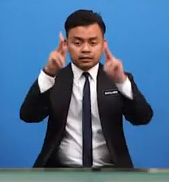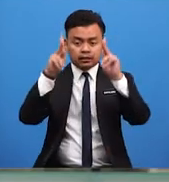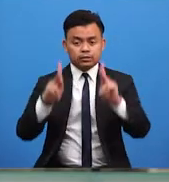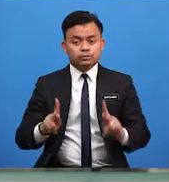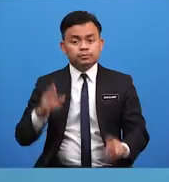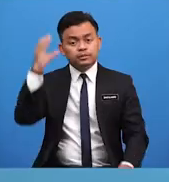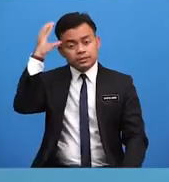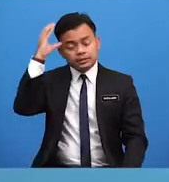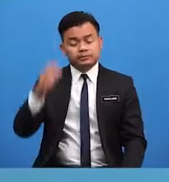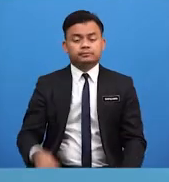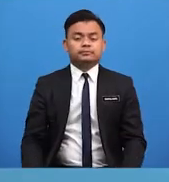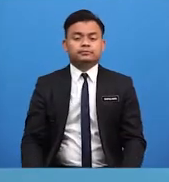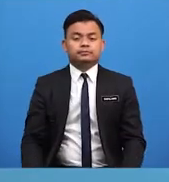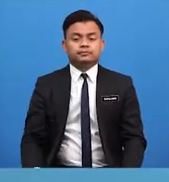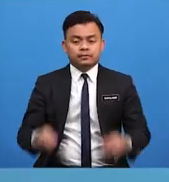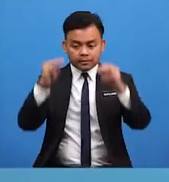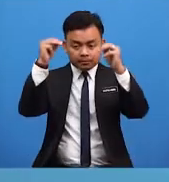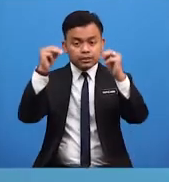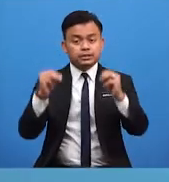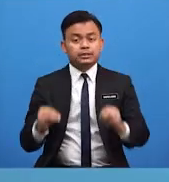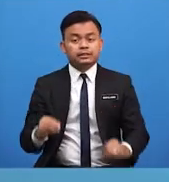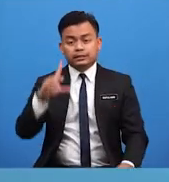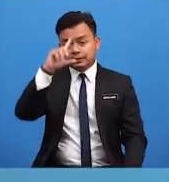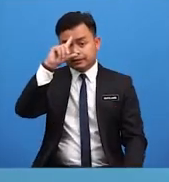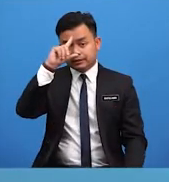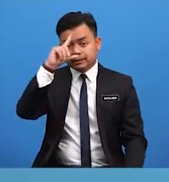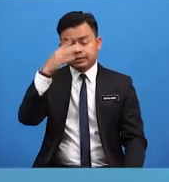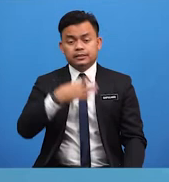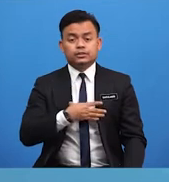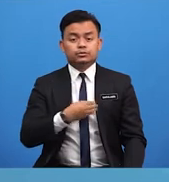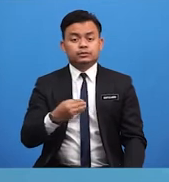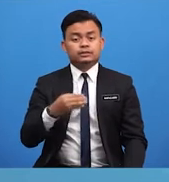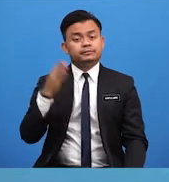Manakala masyarakat India pula lebih gemar makan thosai,